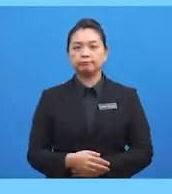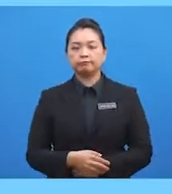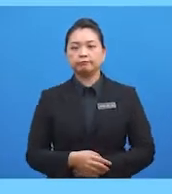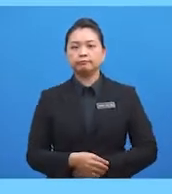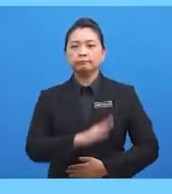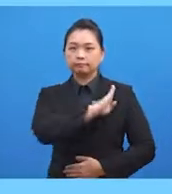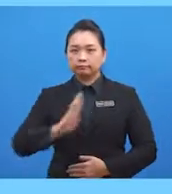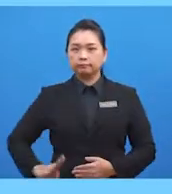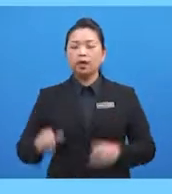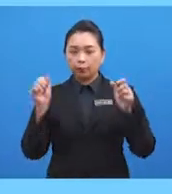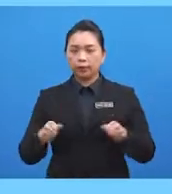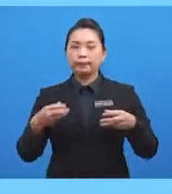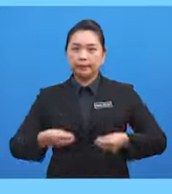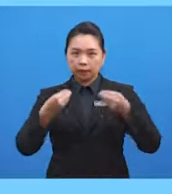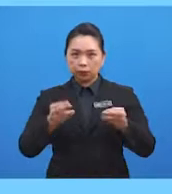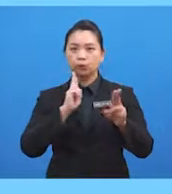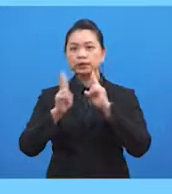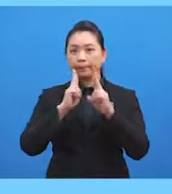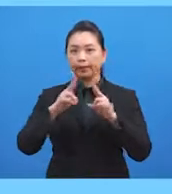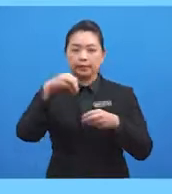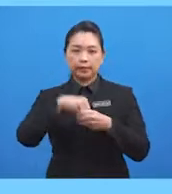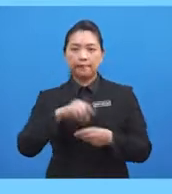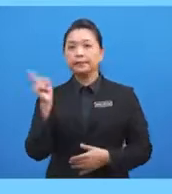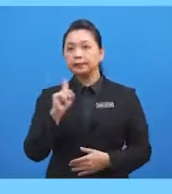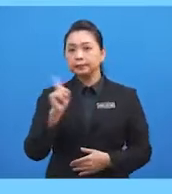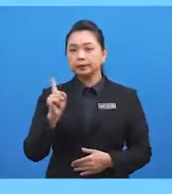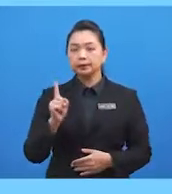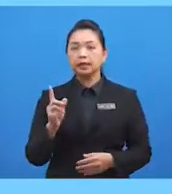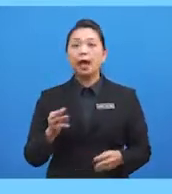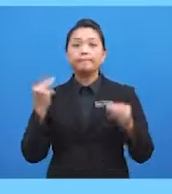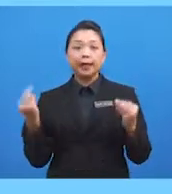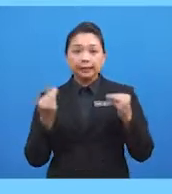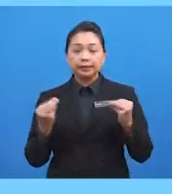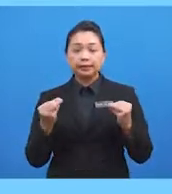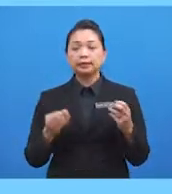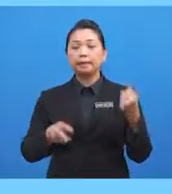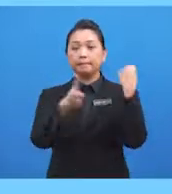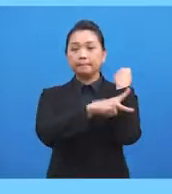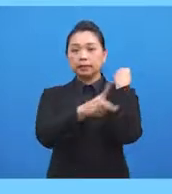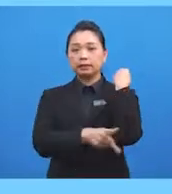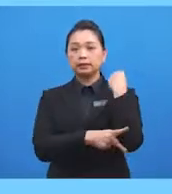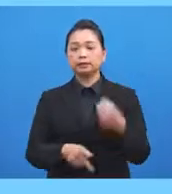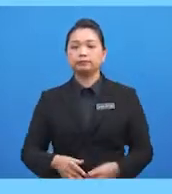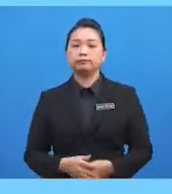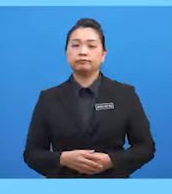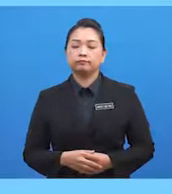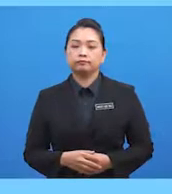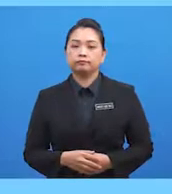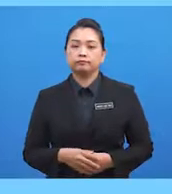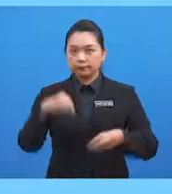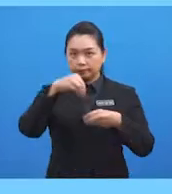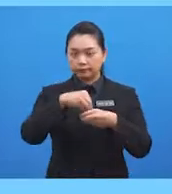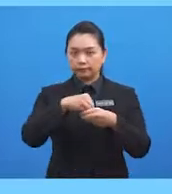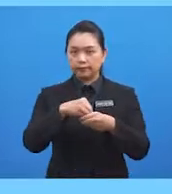baginda boleh memberikan ucapan dalam mana-mana majlis parlimen seperti yang diperuntukkan dalam